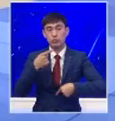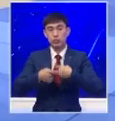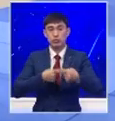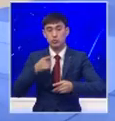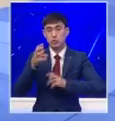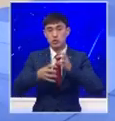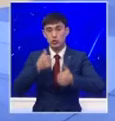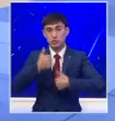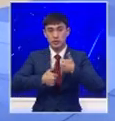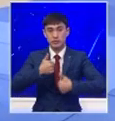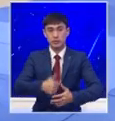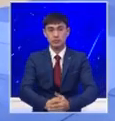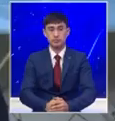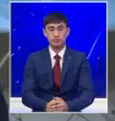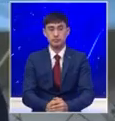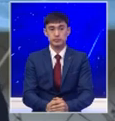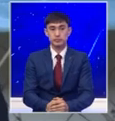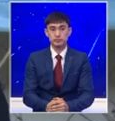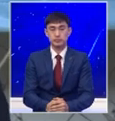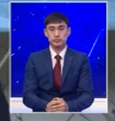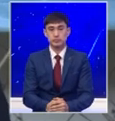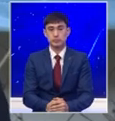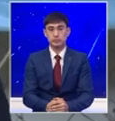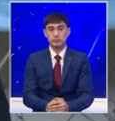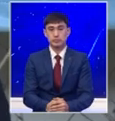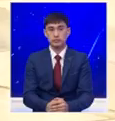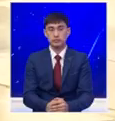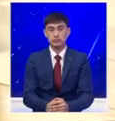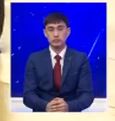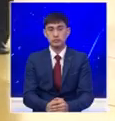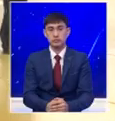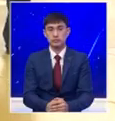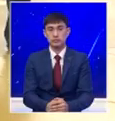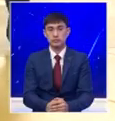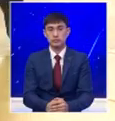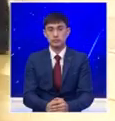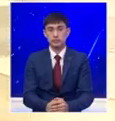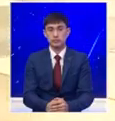предстоящим международным соревнованиям. Айслу Жандосова, Курманжан Касымжанұлы, телеканал ЖТСУ, Енбекши, Казахский район.